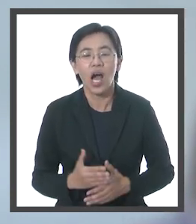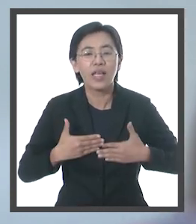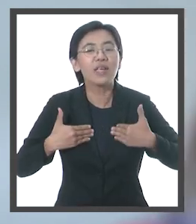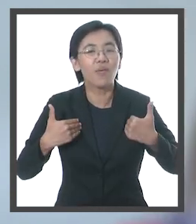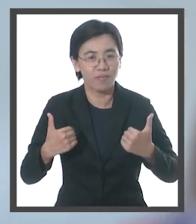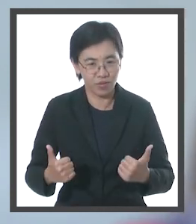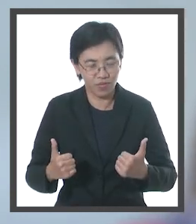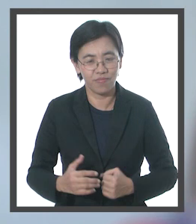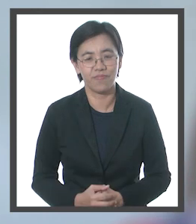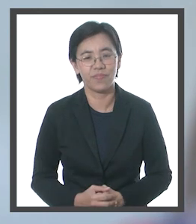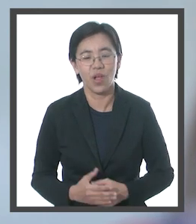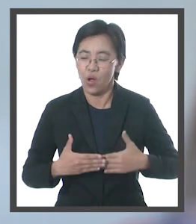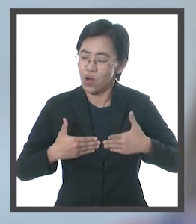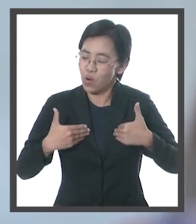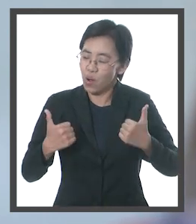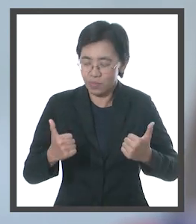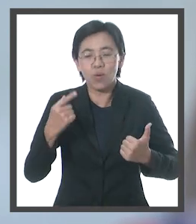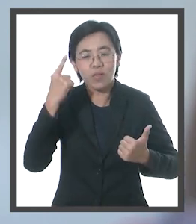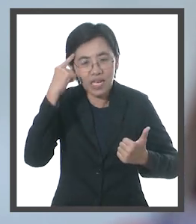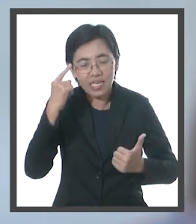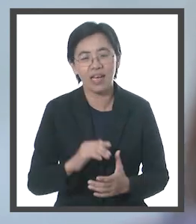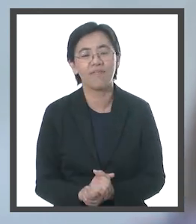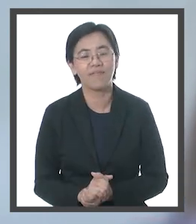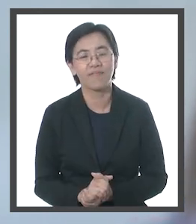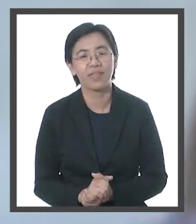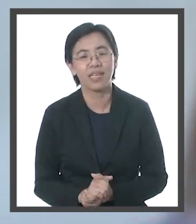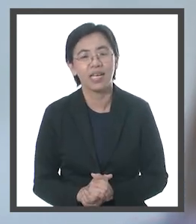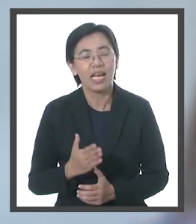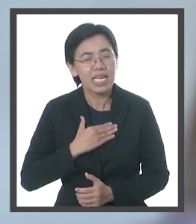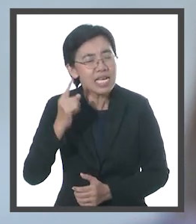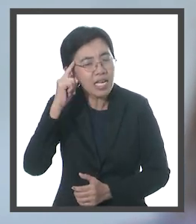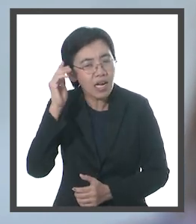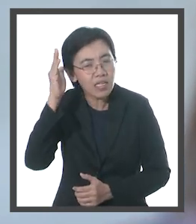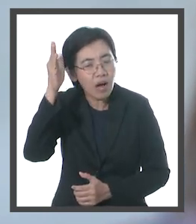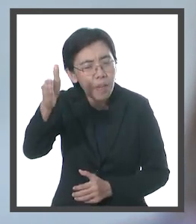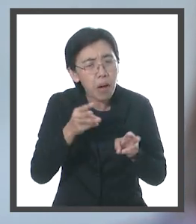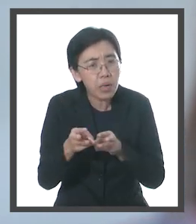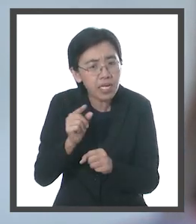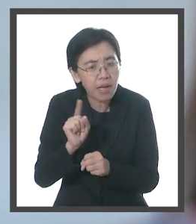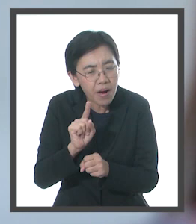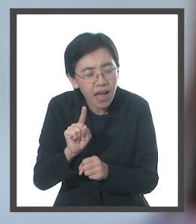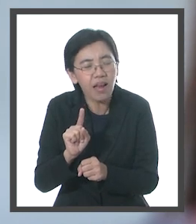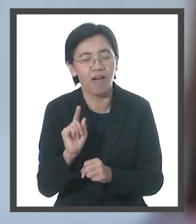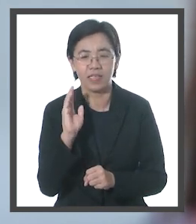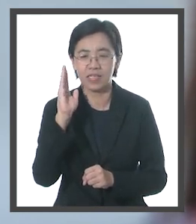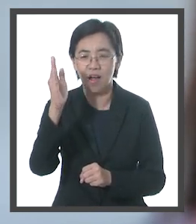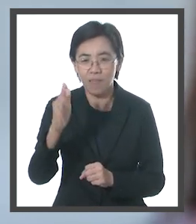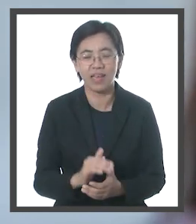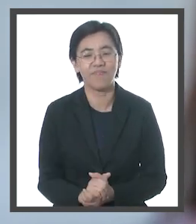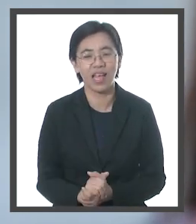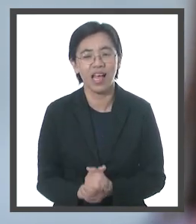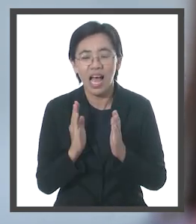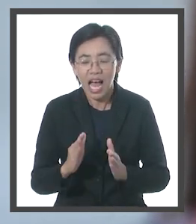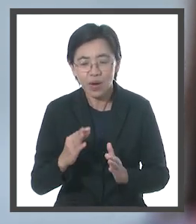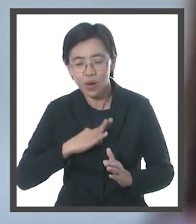ของค์รวมให้ได้นั้นภาพตรงนี้เราจะมองในขั้นต่อไปว่าทำยังไงดีให้คำว่า sustainability เนี่ยมันแปลว่า